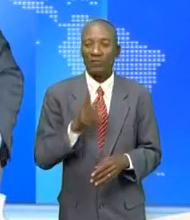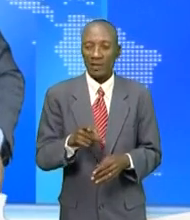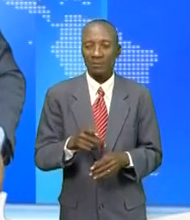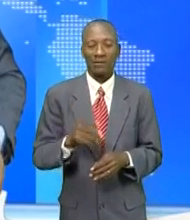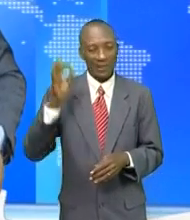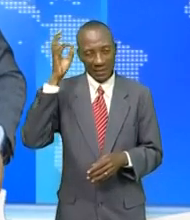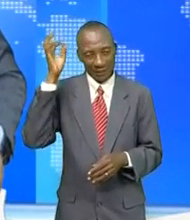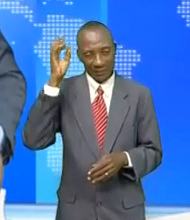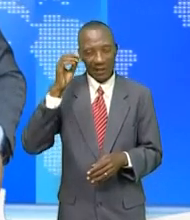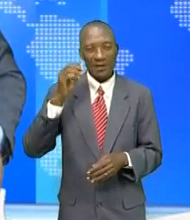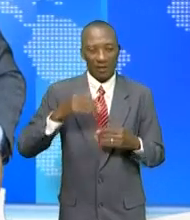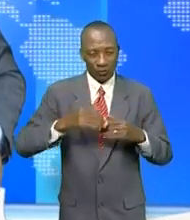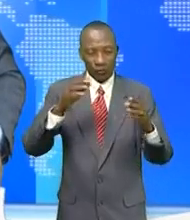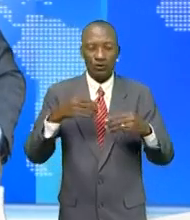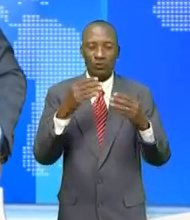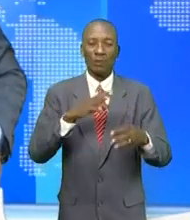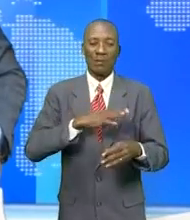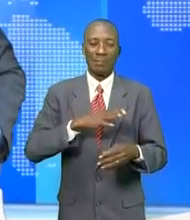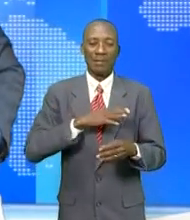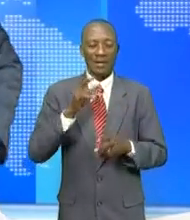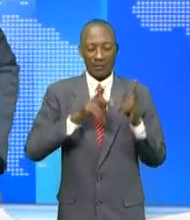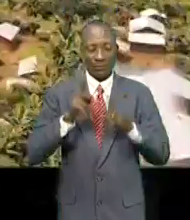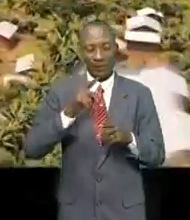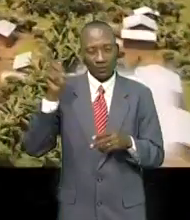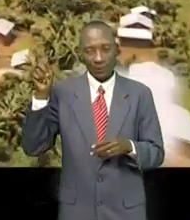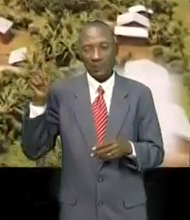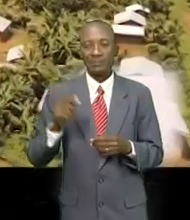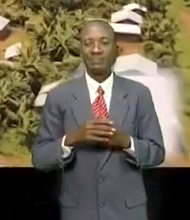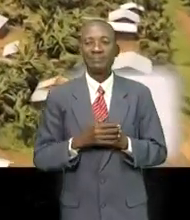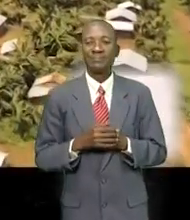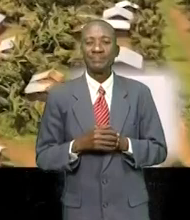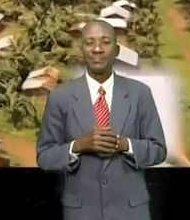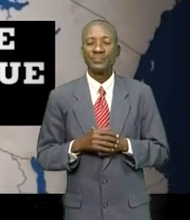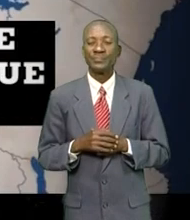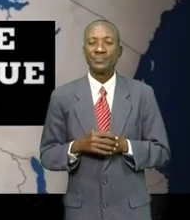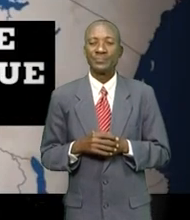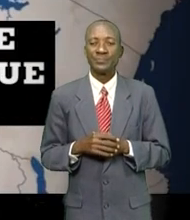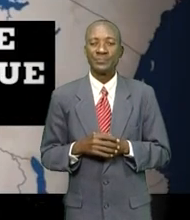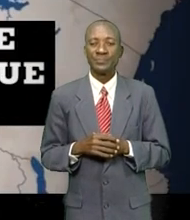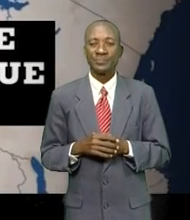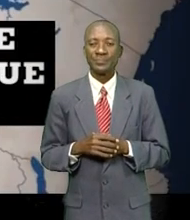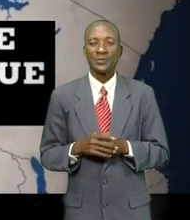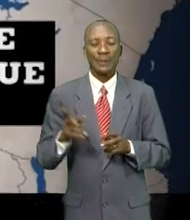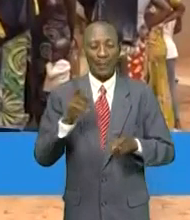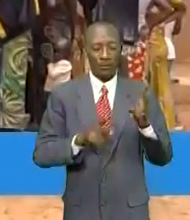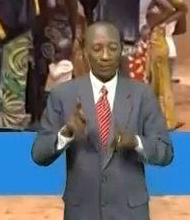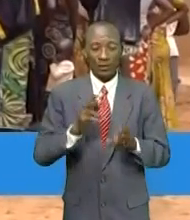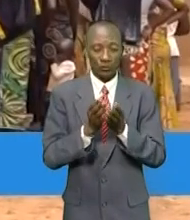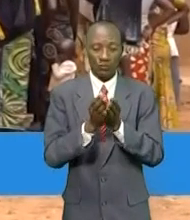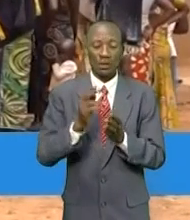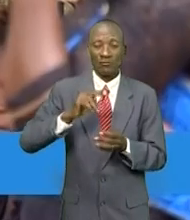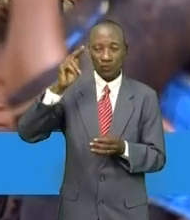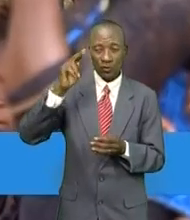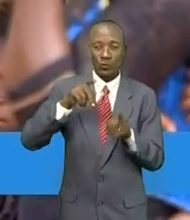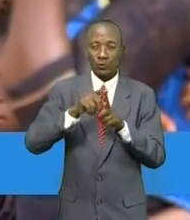s'accordent pour une campagne d'éveil de conscience. Jacques Kaboba. Les populations du Nord Kivu et Ituri